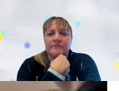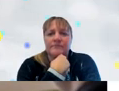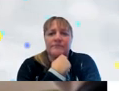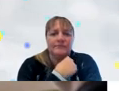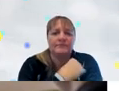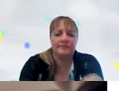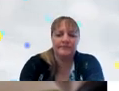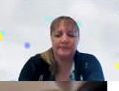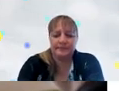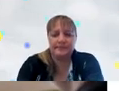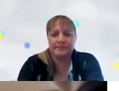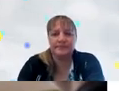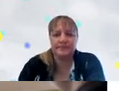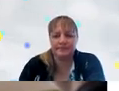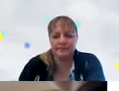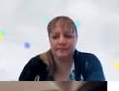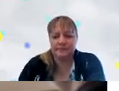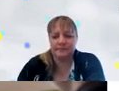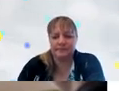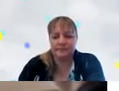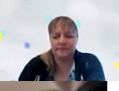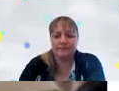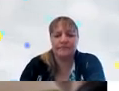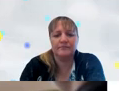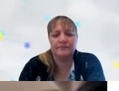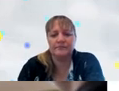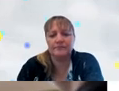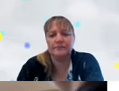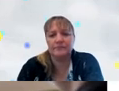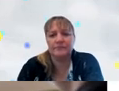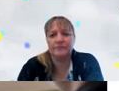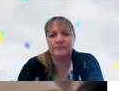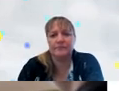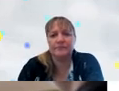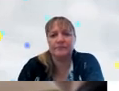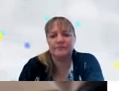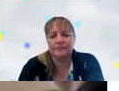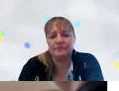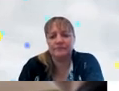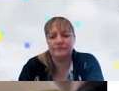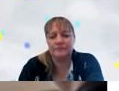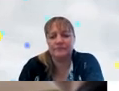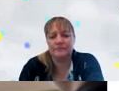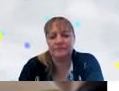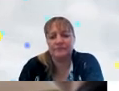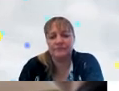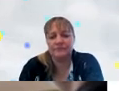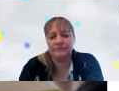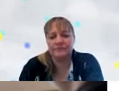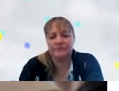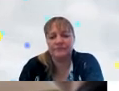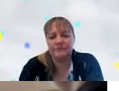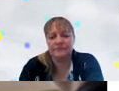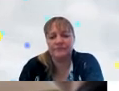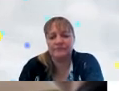betrifft und wir wollen dich hier gemeinsam versuchen im europäischen standard eben ein curriculum für europa zu